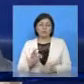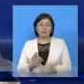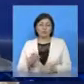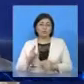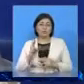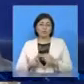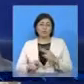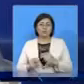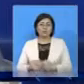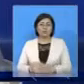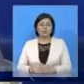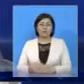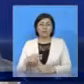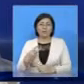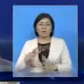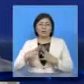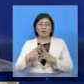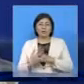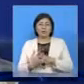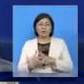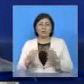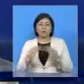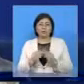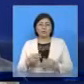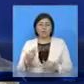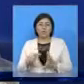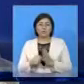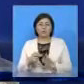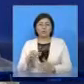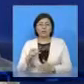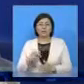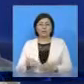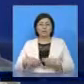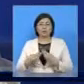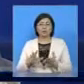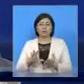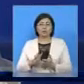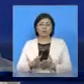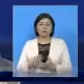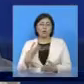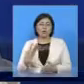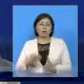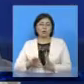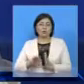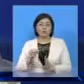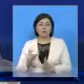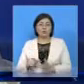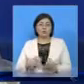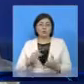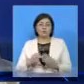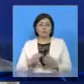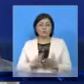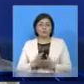бітеді. 2 округ бойынша 6 кандидат ұсынылды. 14 кандидатты саяси партиялар